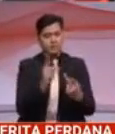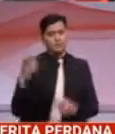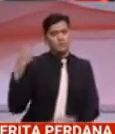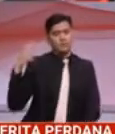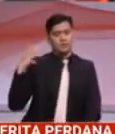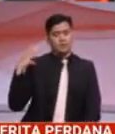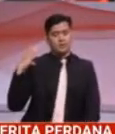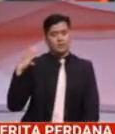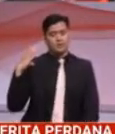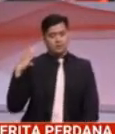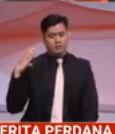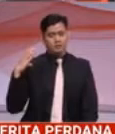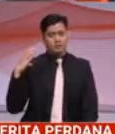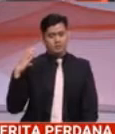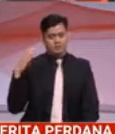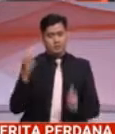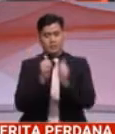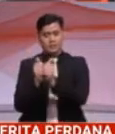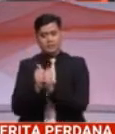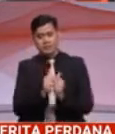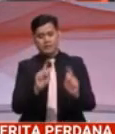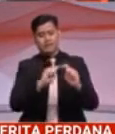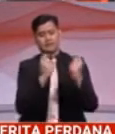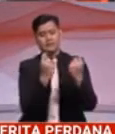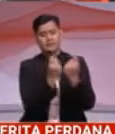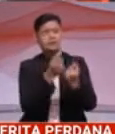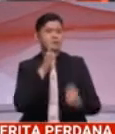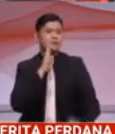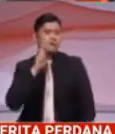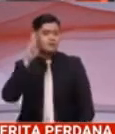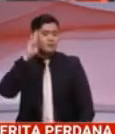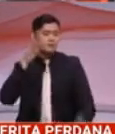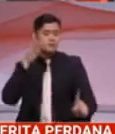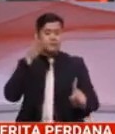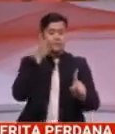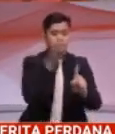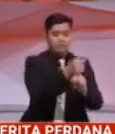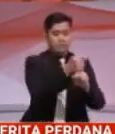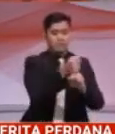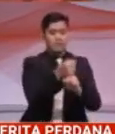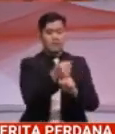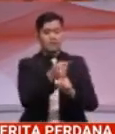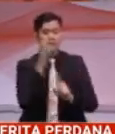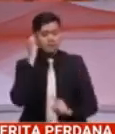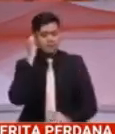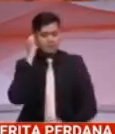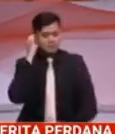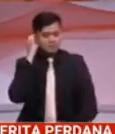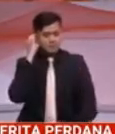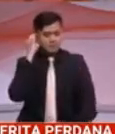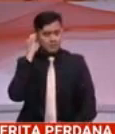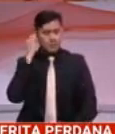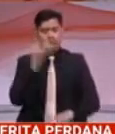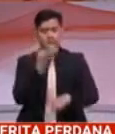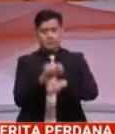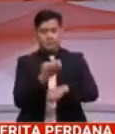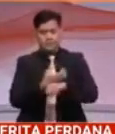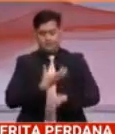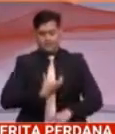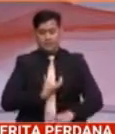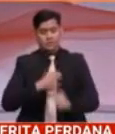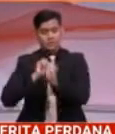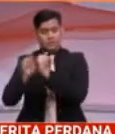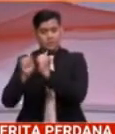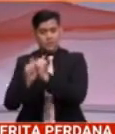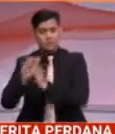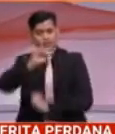dibarisi skuad remaja yang dipersiapkan untuk mencapai misi pingat emas dalam sukan asea Nagoya 6 tahun lagi